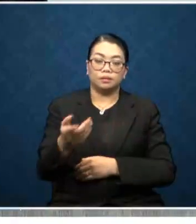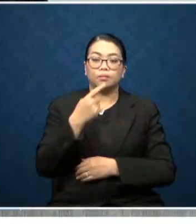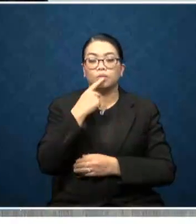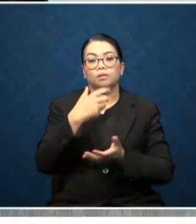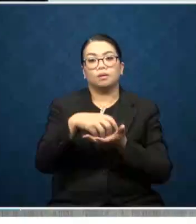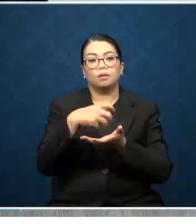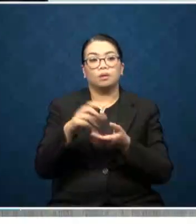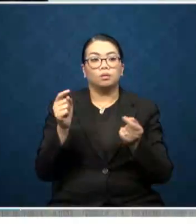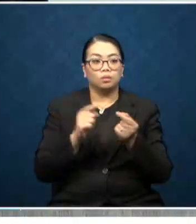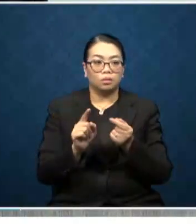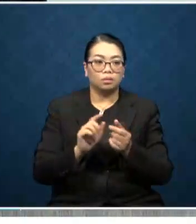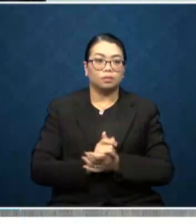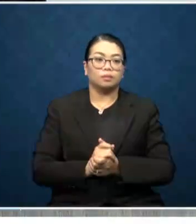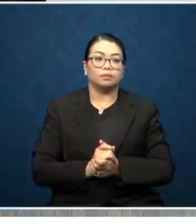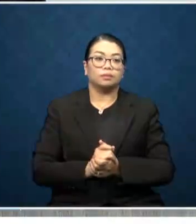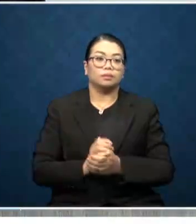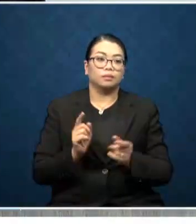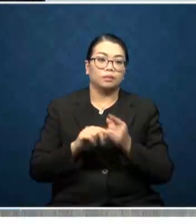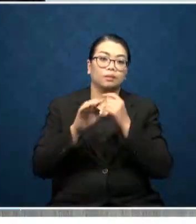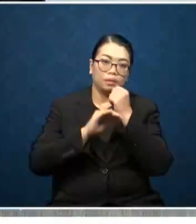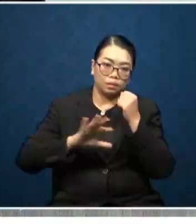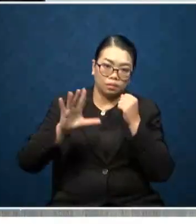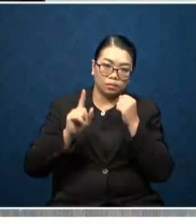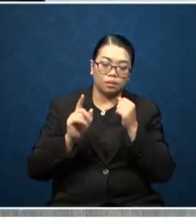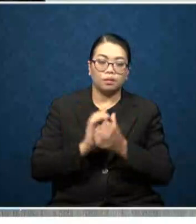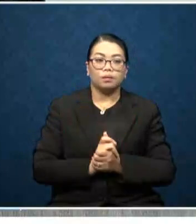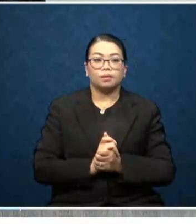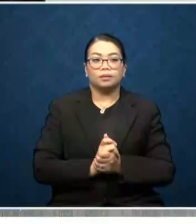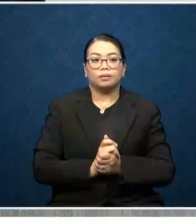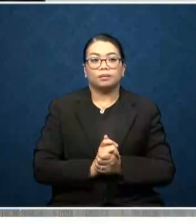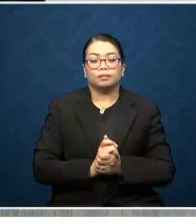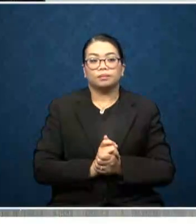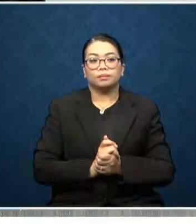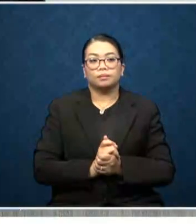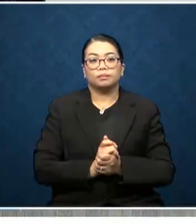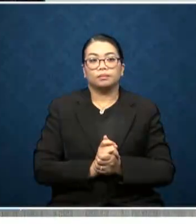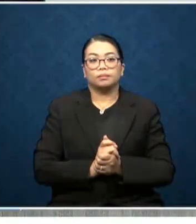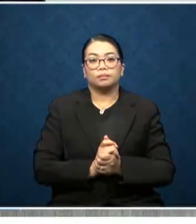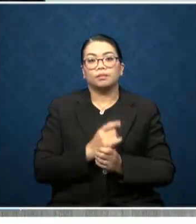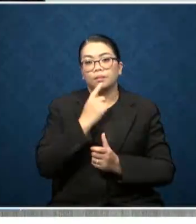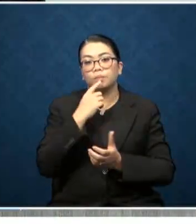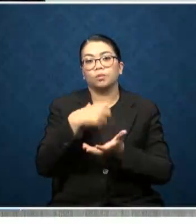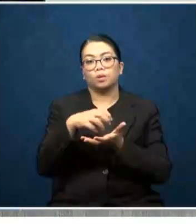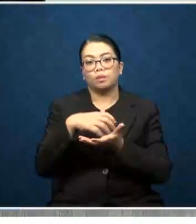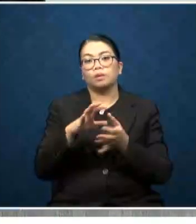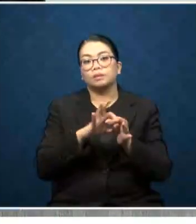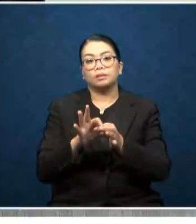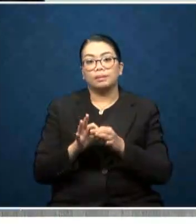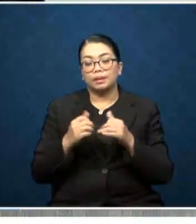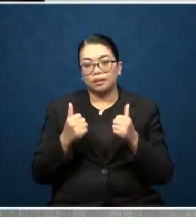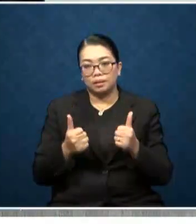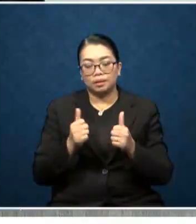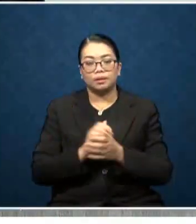ถึงเหตุการณ์ที่เกิดขึ้นในคสชก็เรียนอีกครั้งนึงย้ำอีกครั้งนึงครับเราพูดด้วยความสัมพันธ์ที่ดีต่อกัน